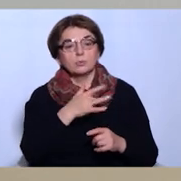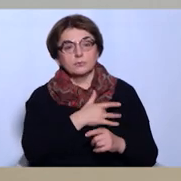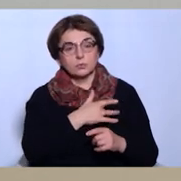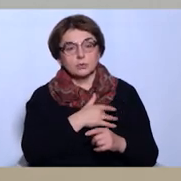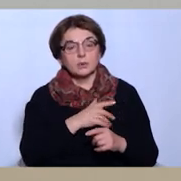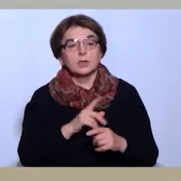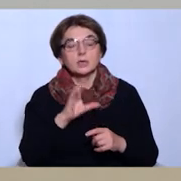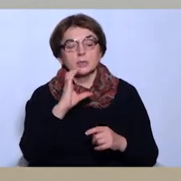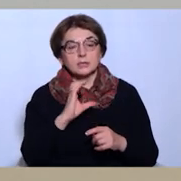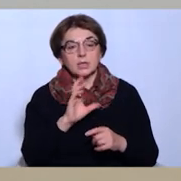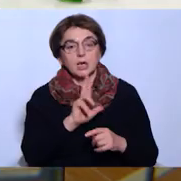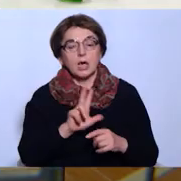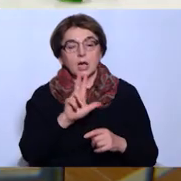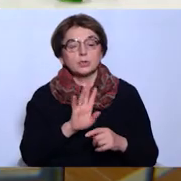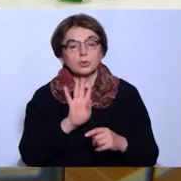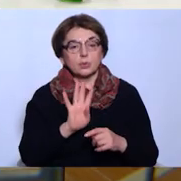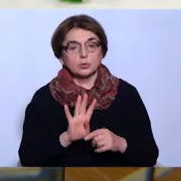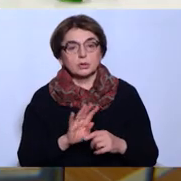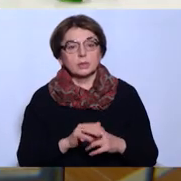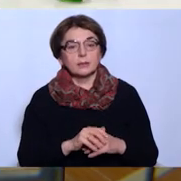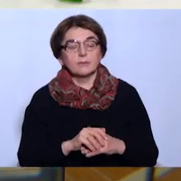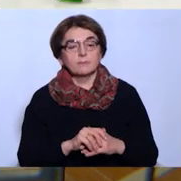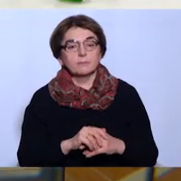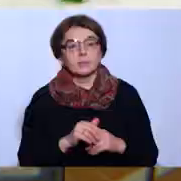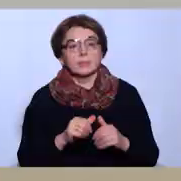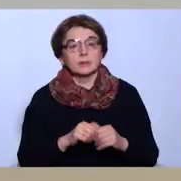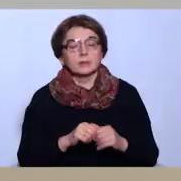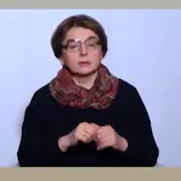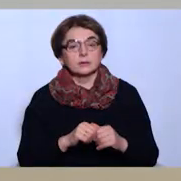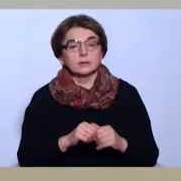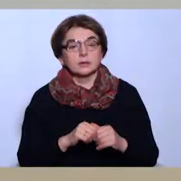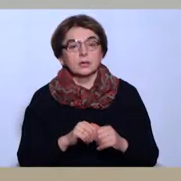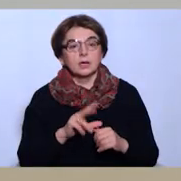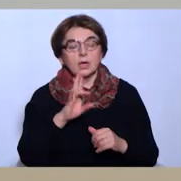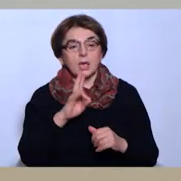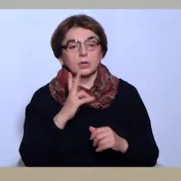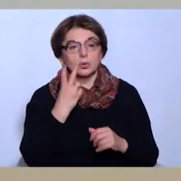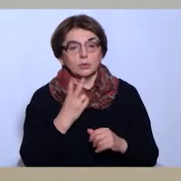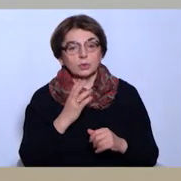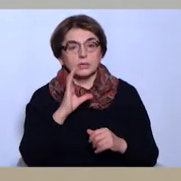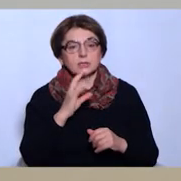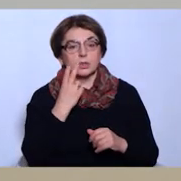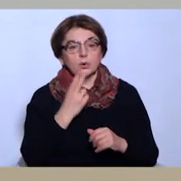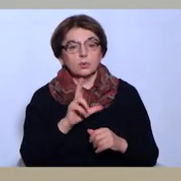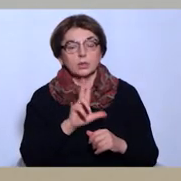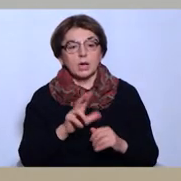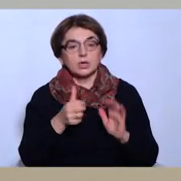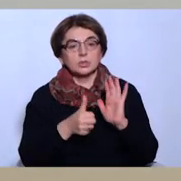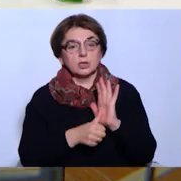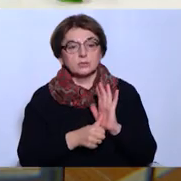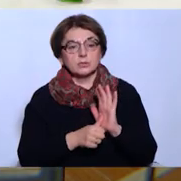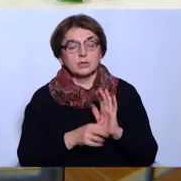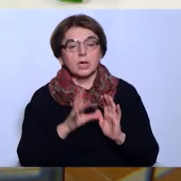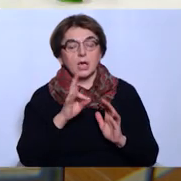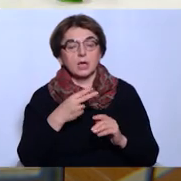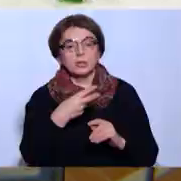გვაქვს CH4. როდესაც n უდრის 2-ს, ფორმულა არის C2H6. როდესაც n უდრის 3-ს,